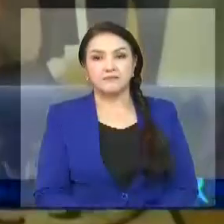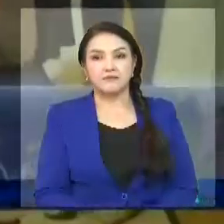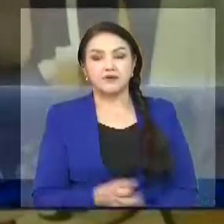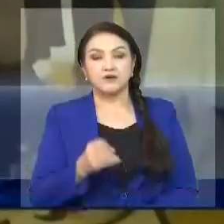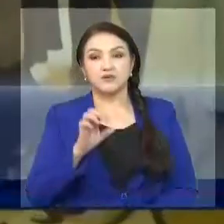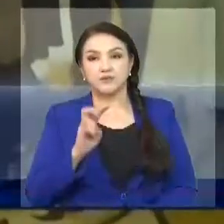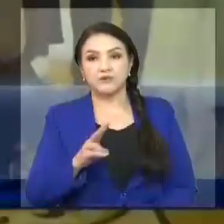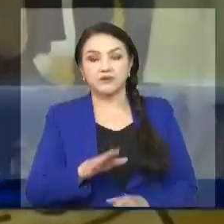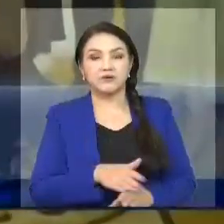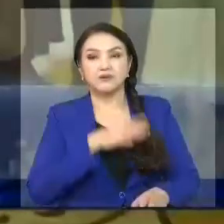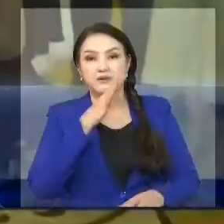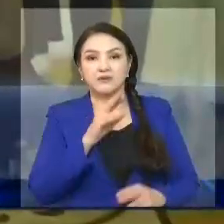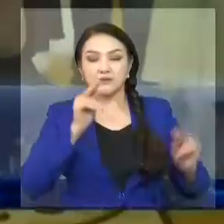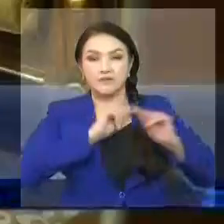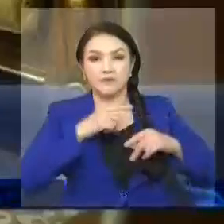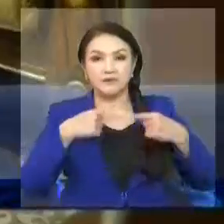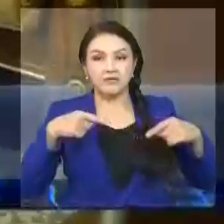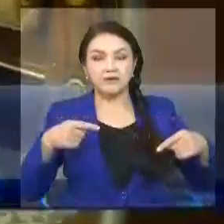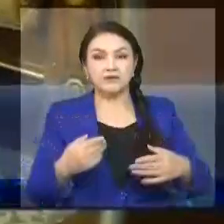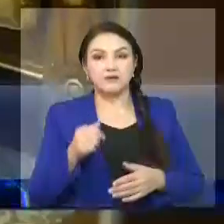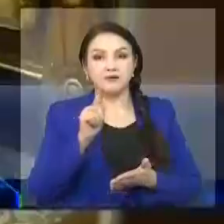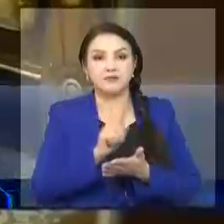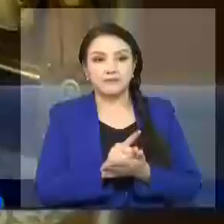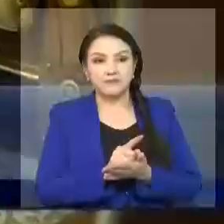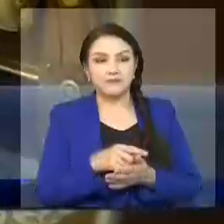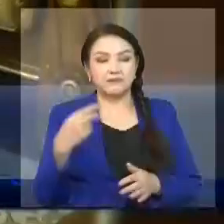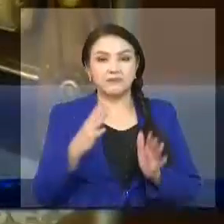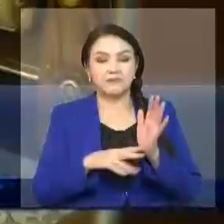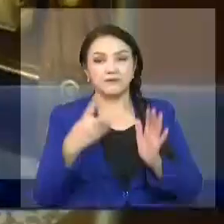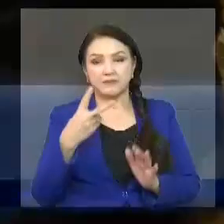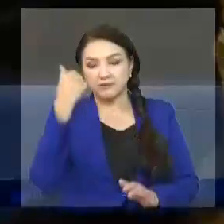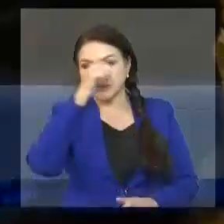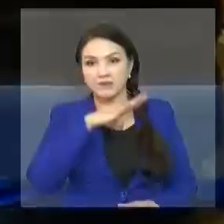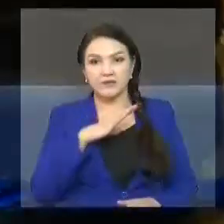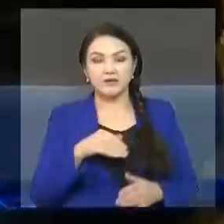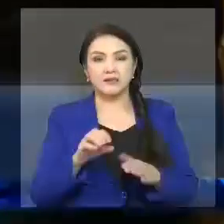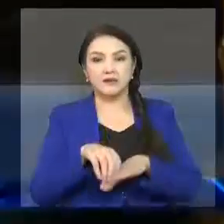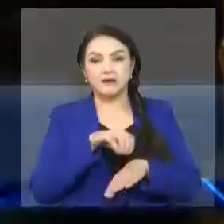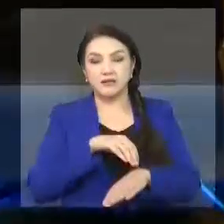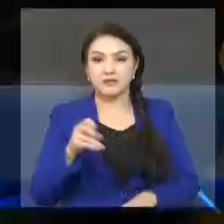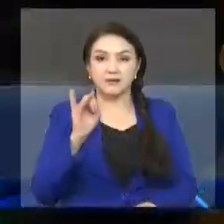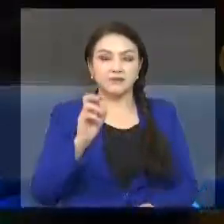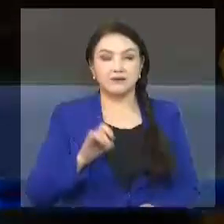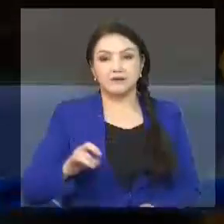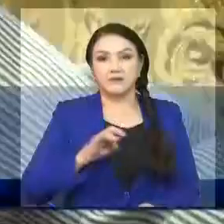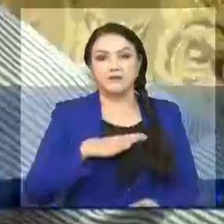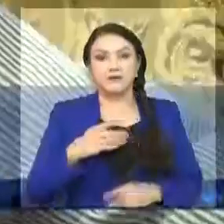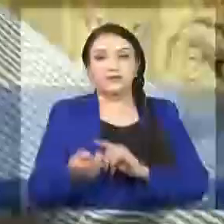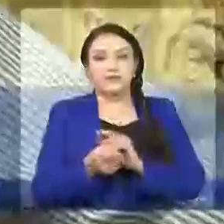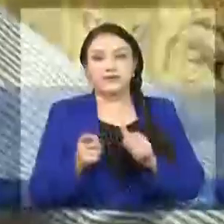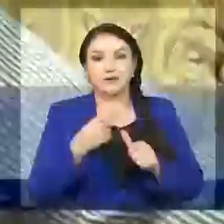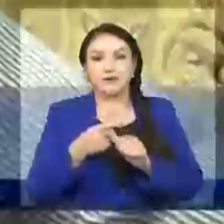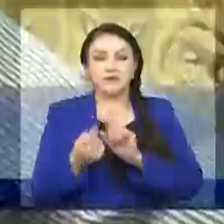Султан Курманалин долгие годы проработал на различных партийных должностях, а в 1992 году стал акимом Карабутакского района, который затем переименовали